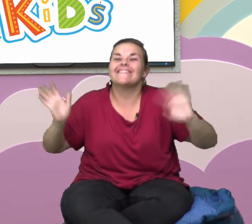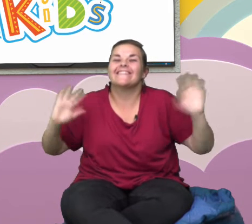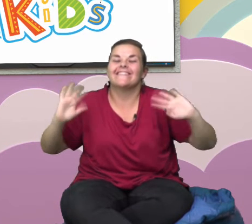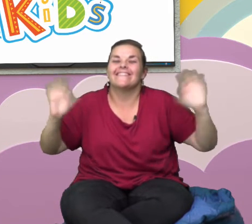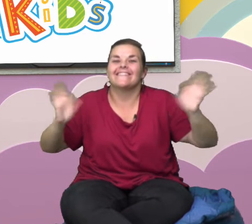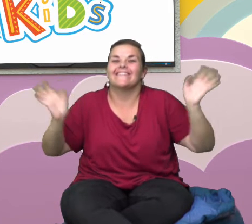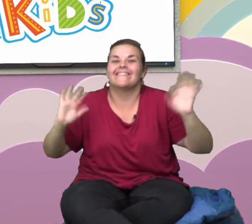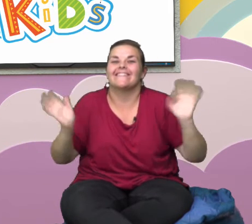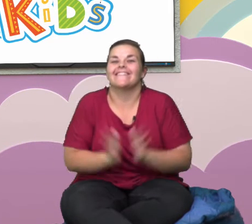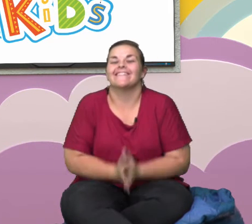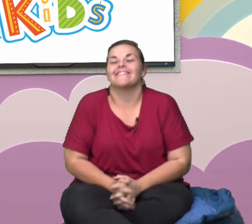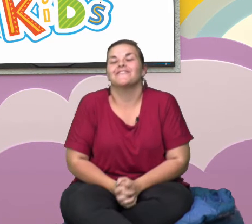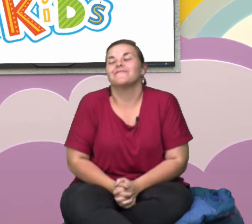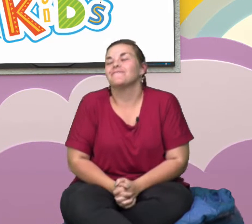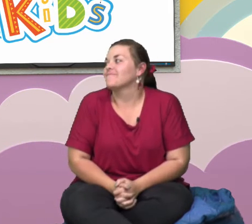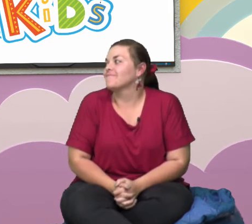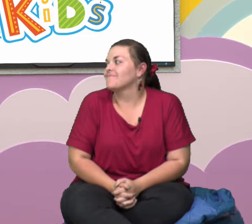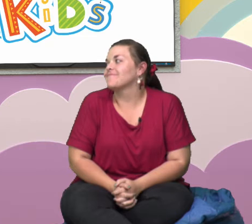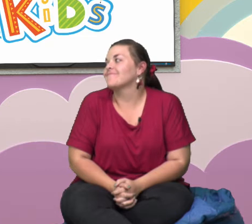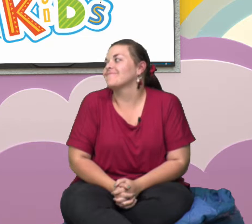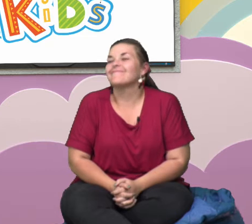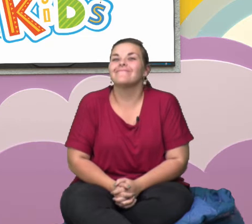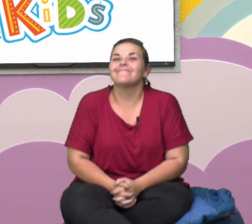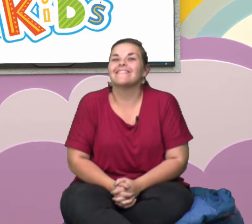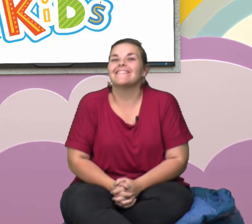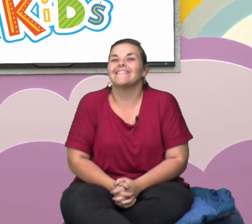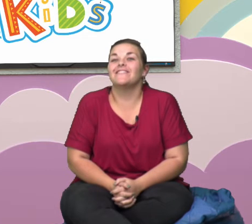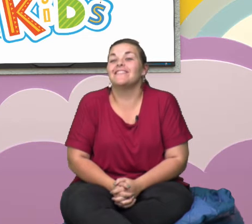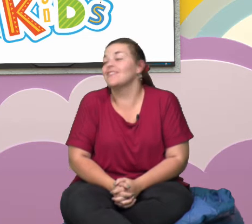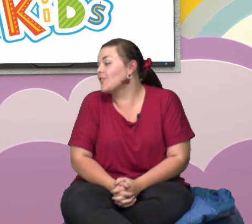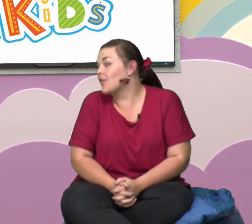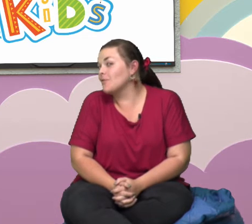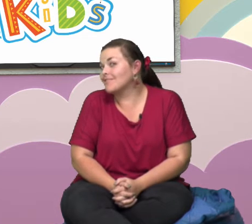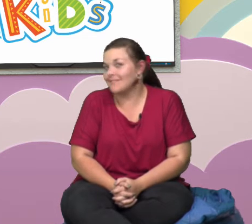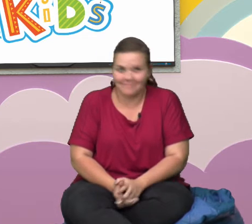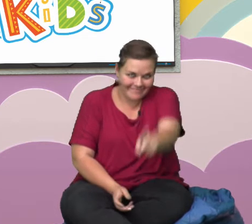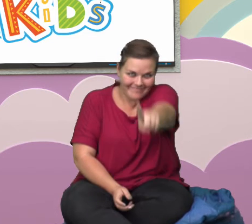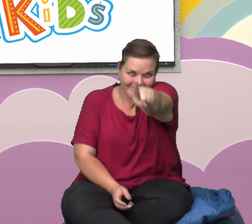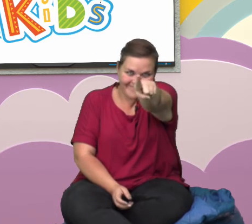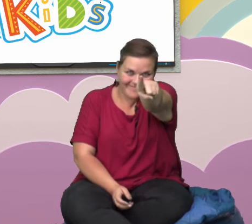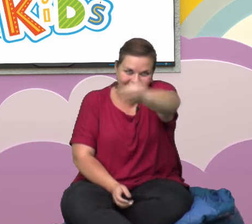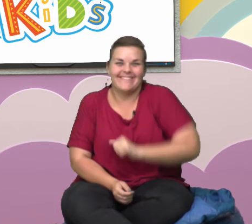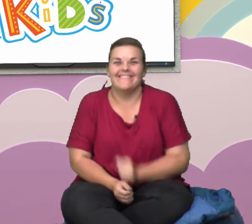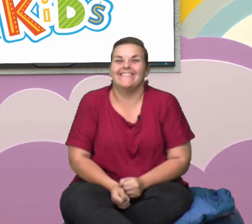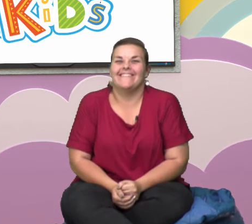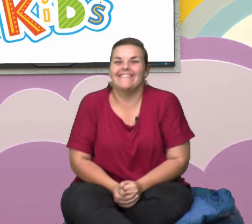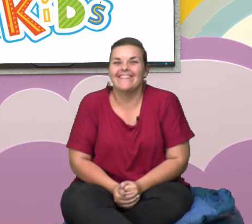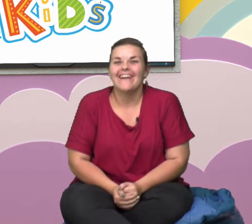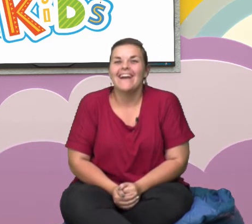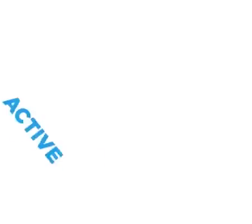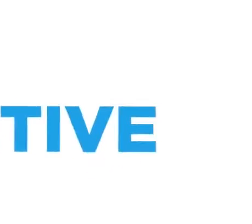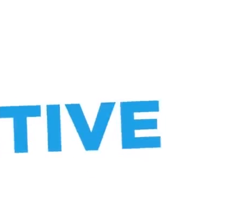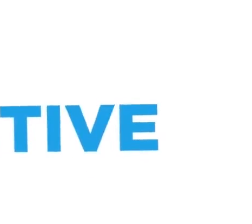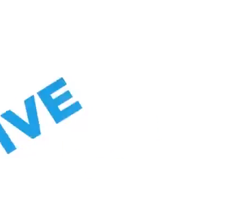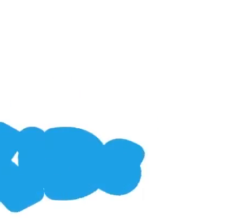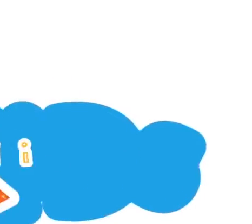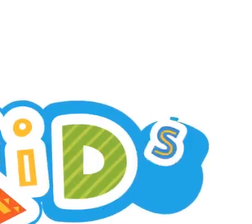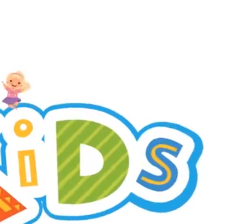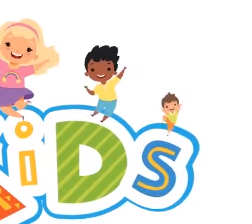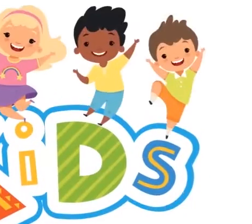Welkom terug by Active Kids waar ons in jou toekoms belê. Wie se toekoms? Jou toekoms.